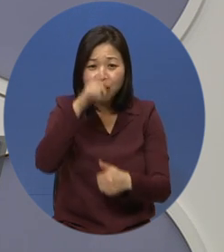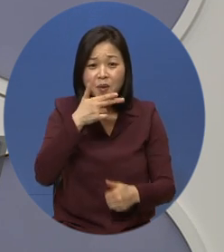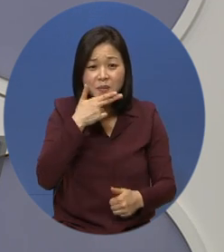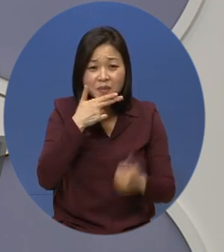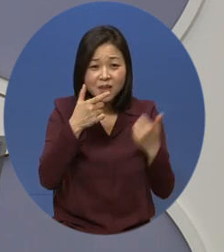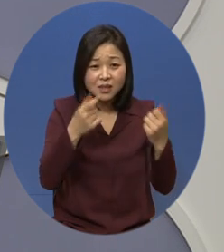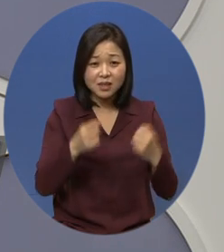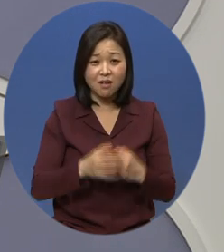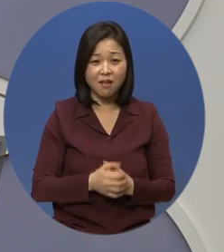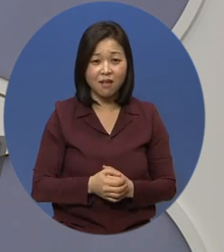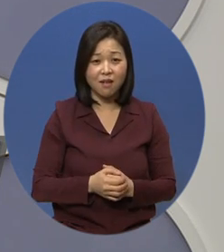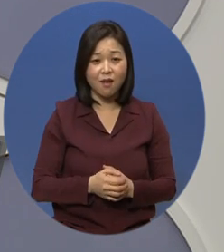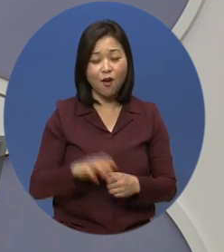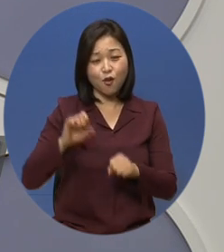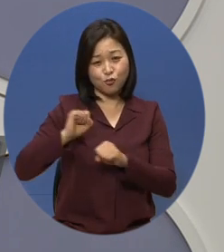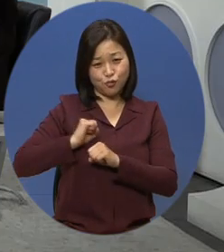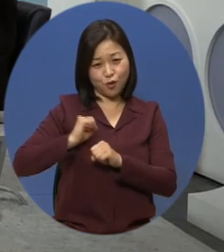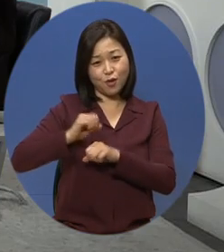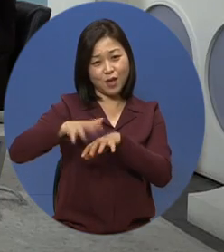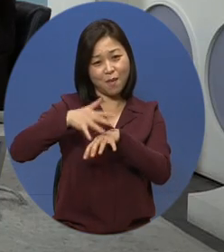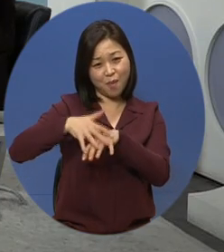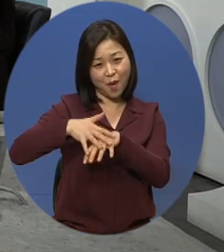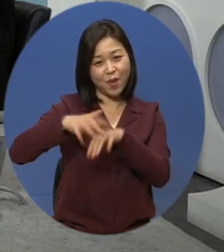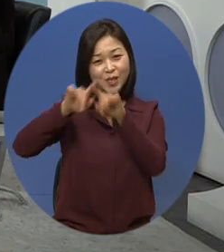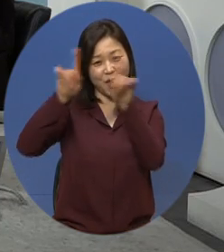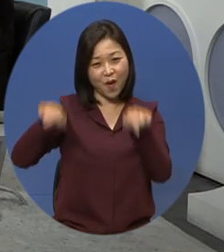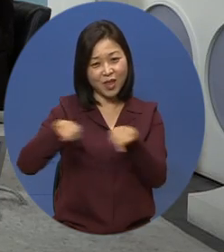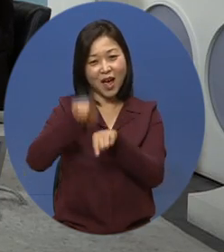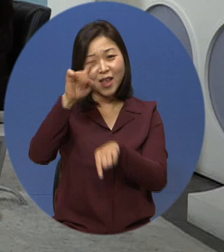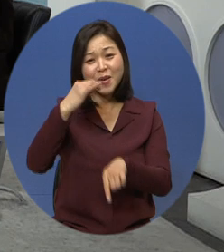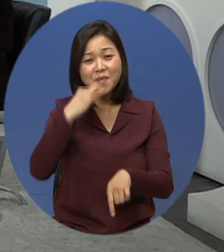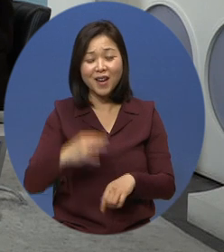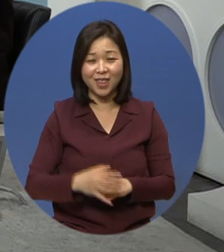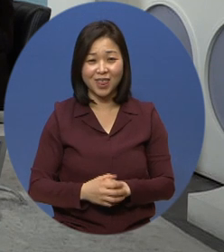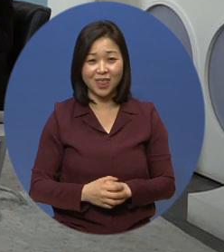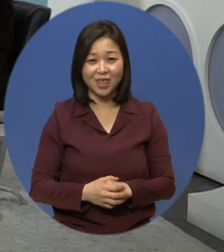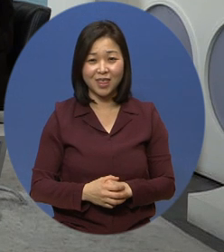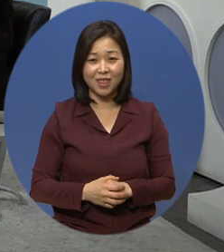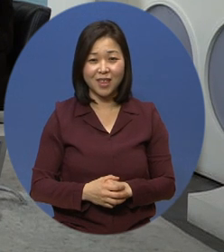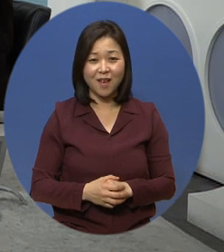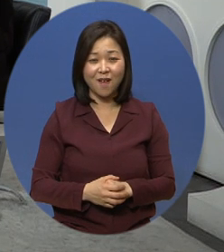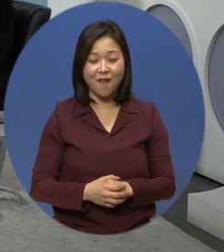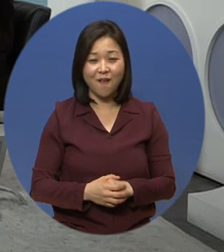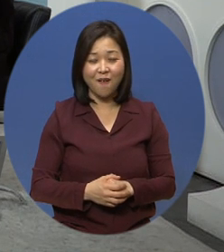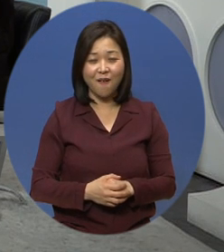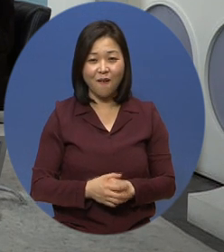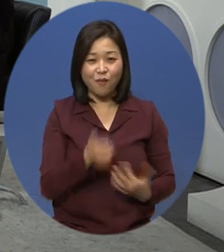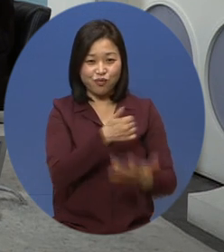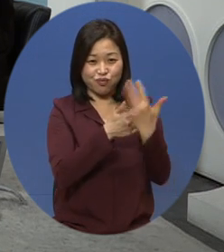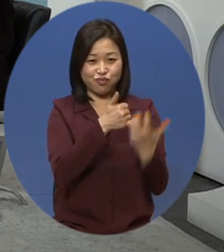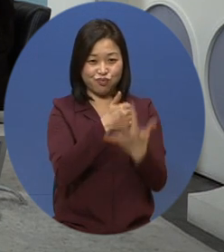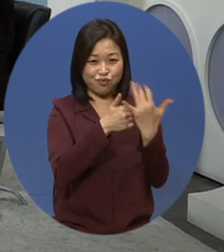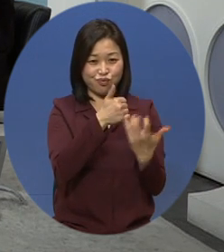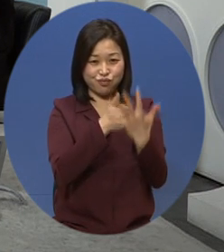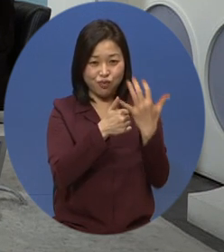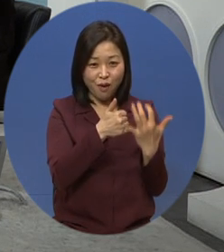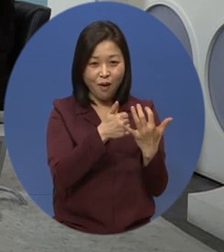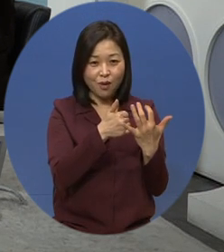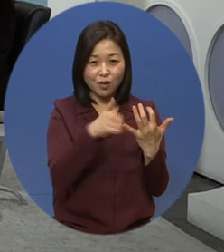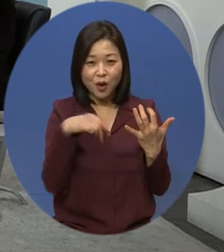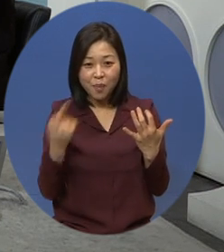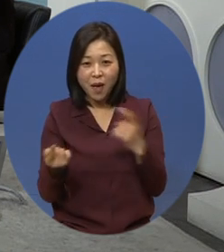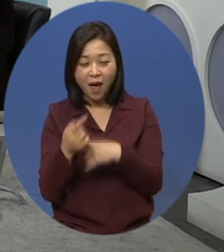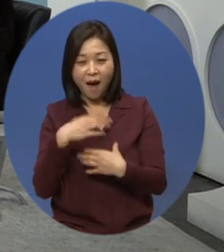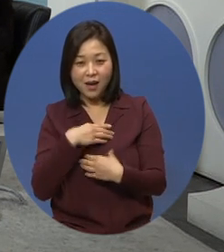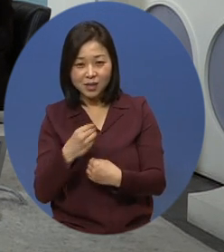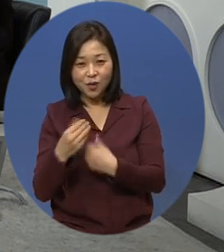없었어요 보여용 가담 나 하나만 경영 3 뇨 이렇게 불 붙이고 불 붙이고 그냥 옆에 안전